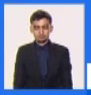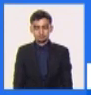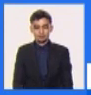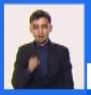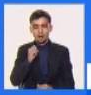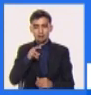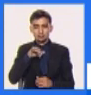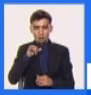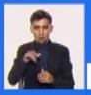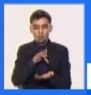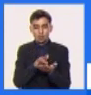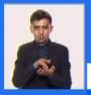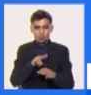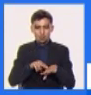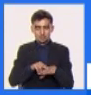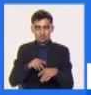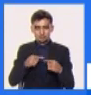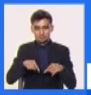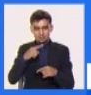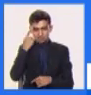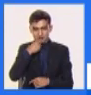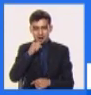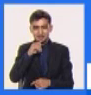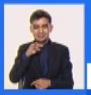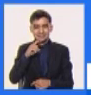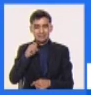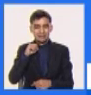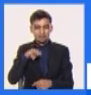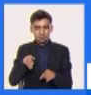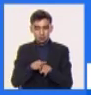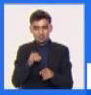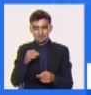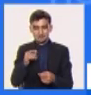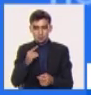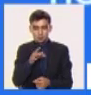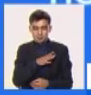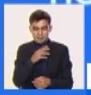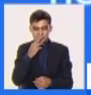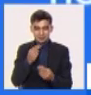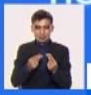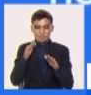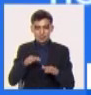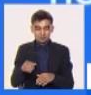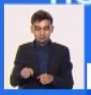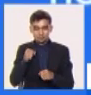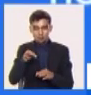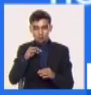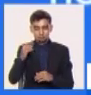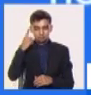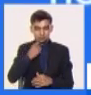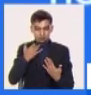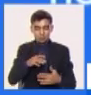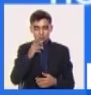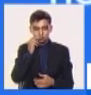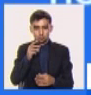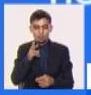Ақтау қалалық полиция бөліміне түрі азиаттық ер адам ойын алаңында кішкентай баланы алып кеткен туралы хабарлама келіп түсті. Содан кейін ер адам